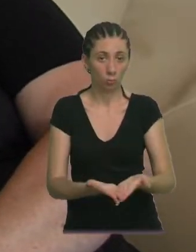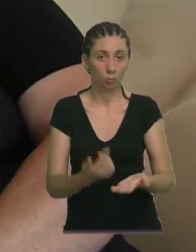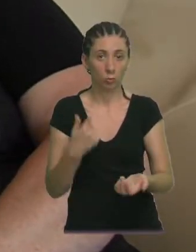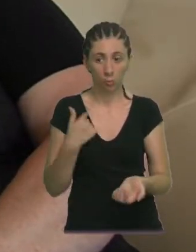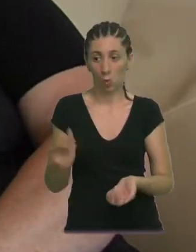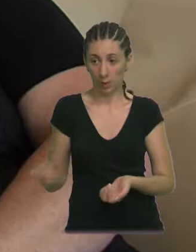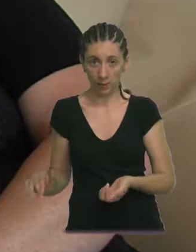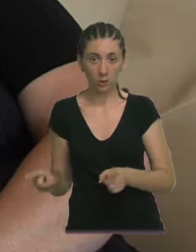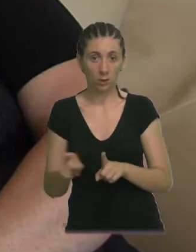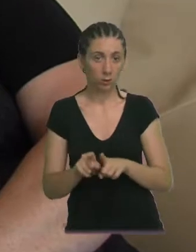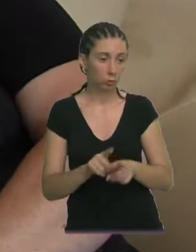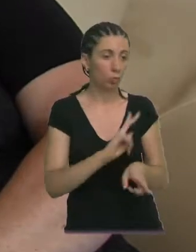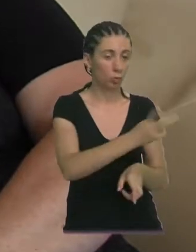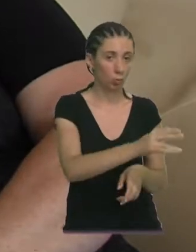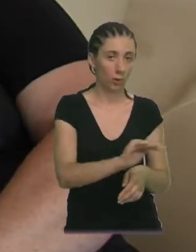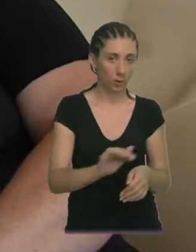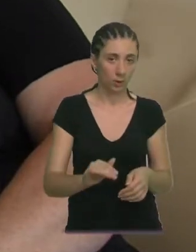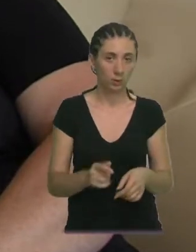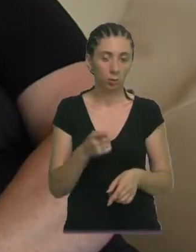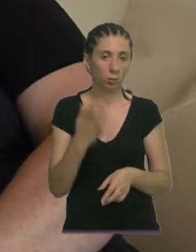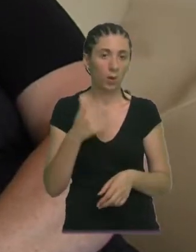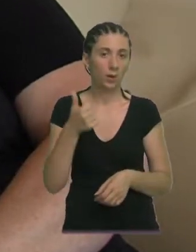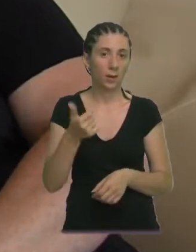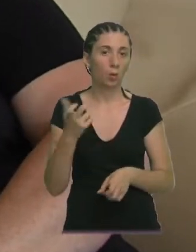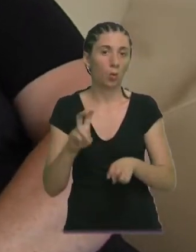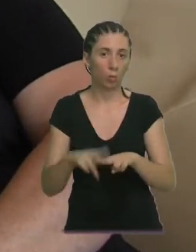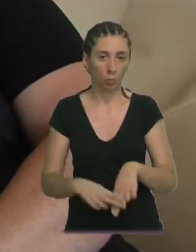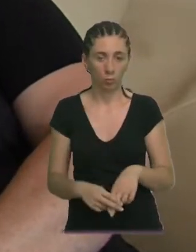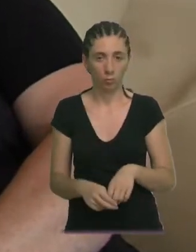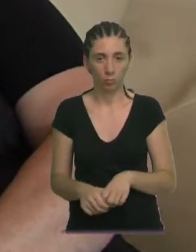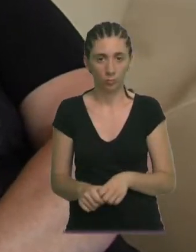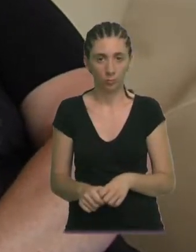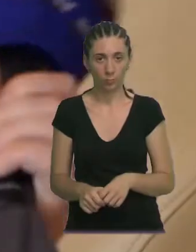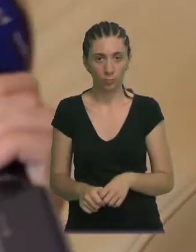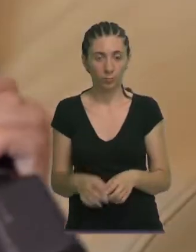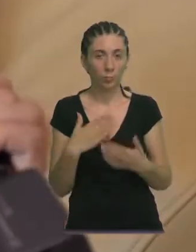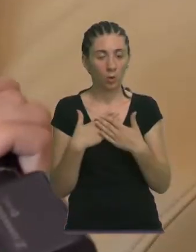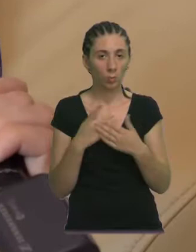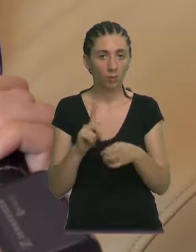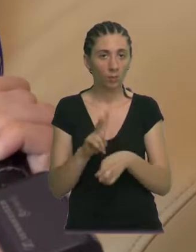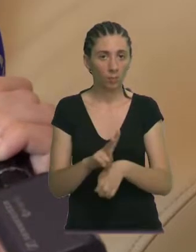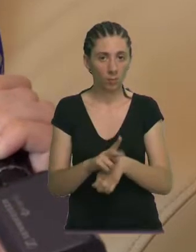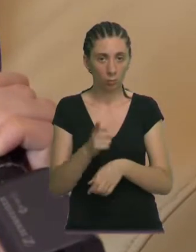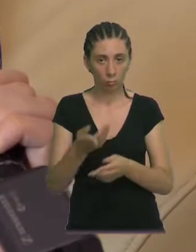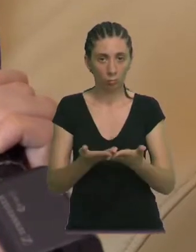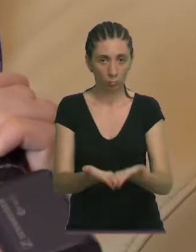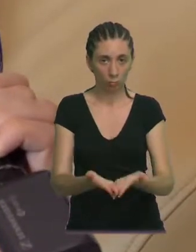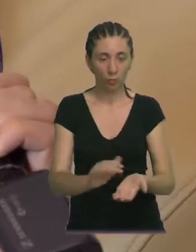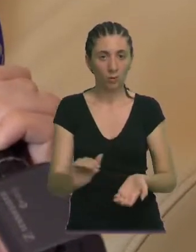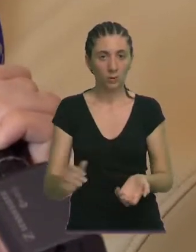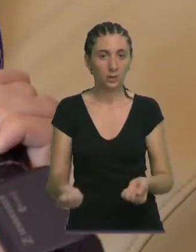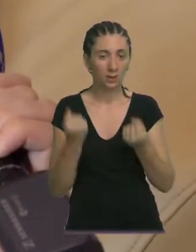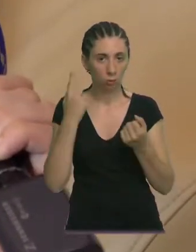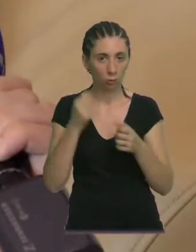kako svojoj djeci, tako i tuđo, i eto, to je bila jedna od odluka. A ljubav i pažnju ste pružili i